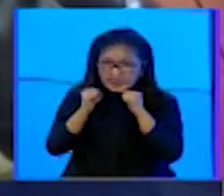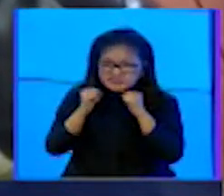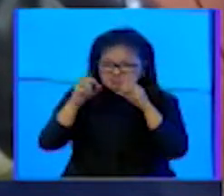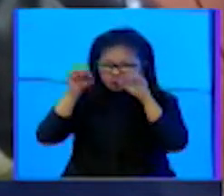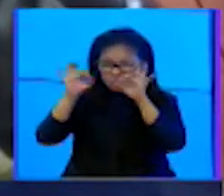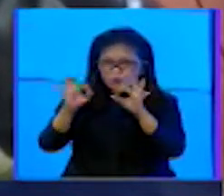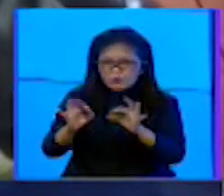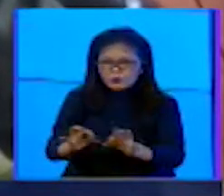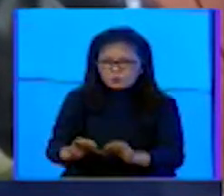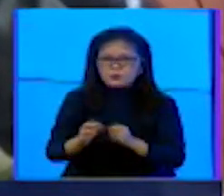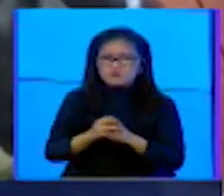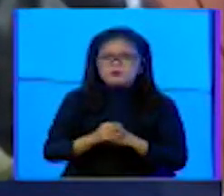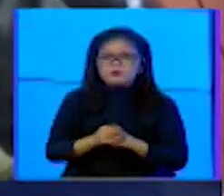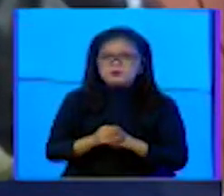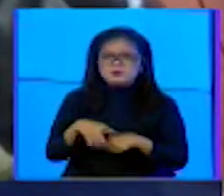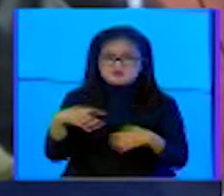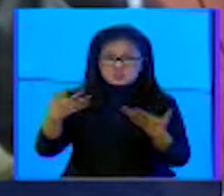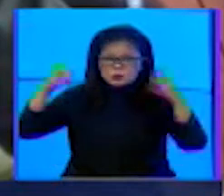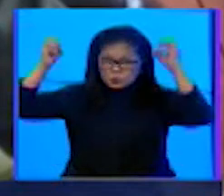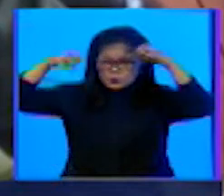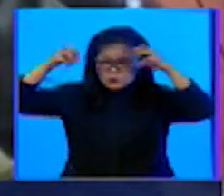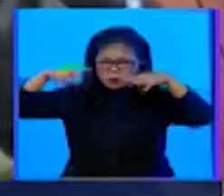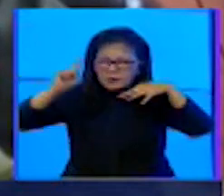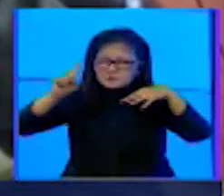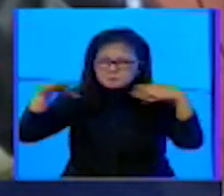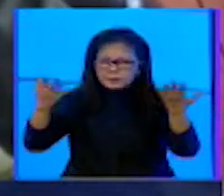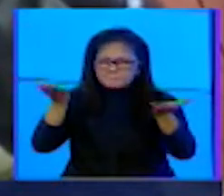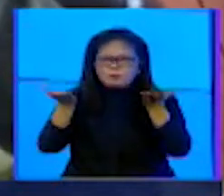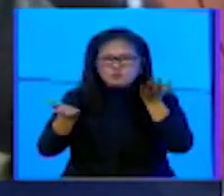puncak. Itu disebabkan karena mungkin pendakinya